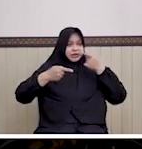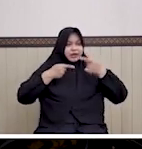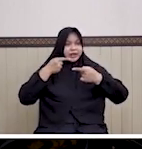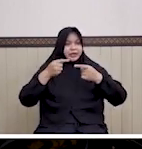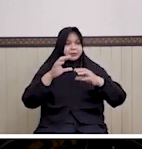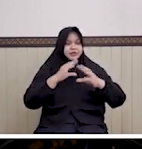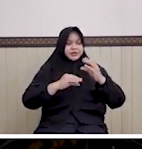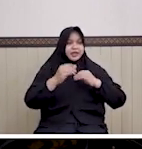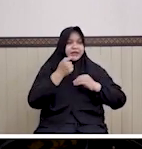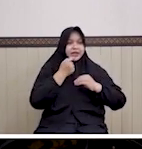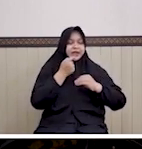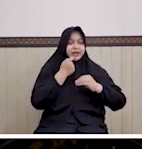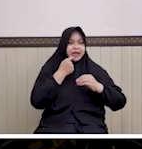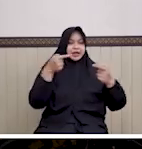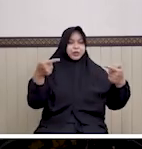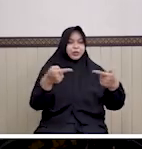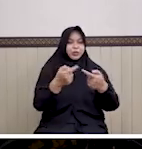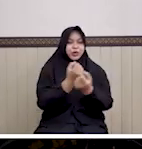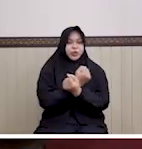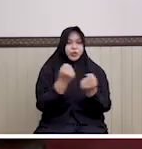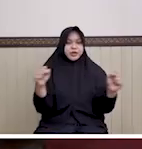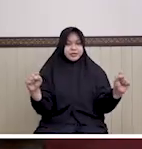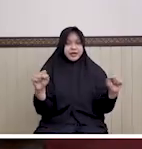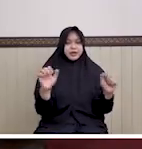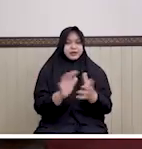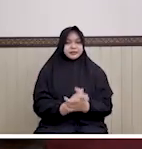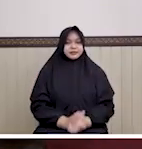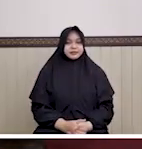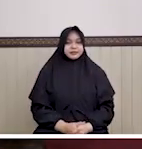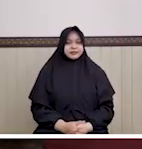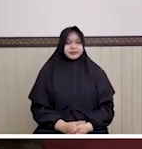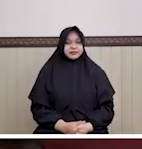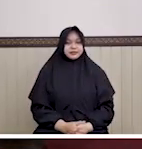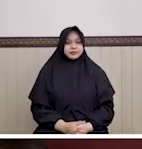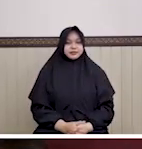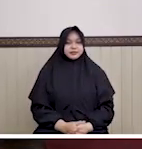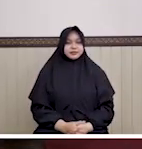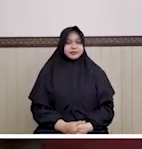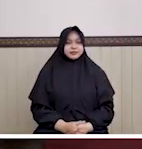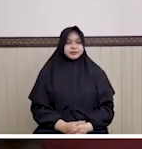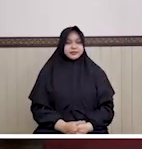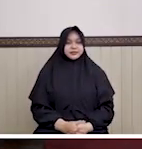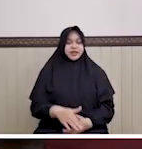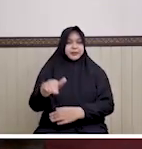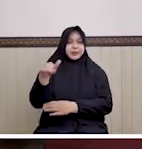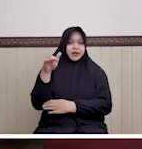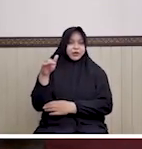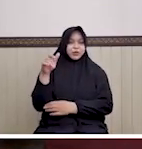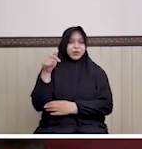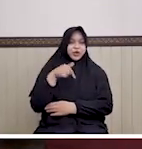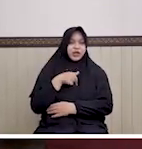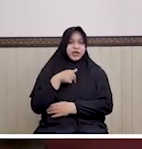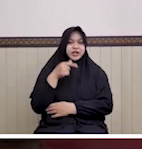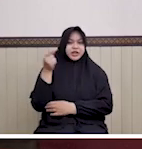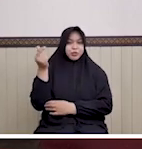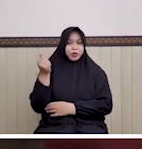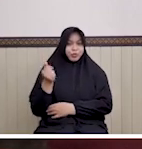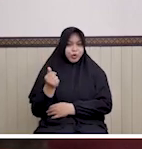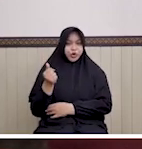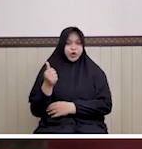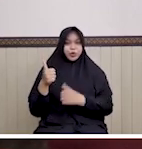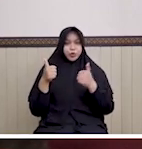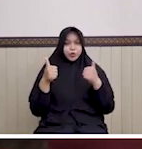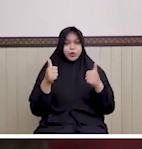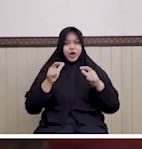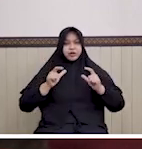bicara juga tentang relasi kuasa jadi pelaku atau tersangka ini secara finansial sangat